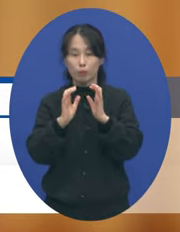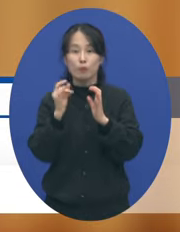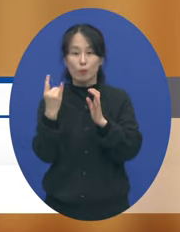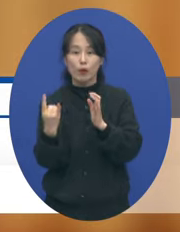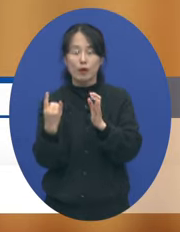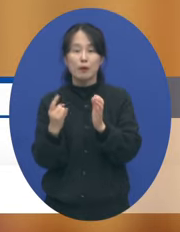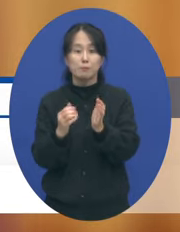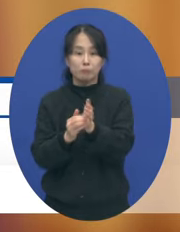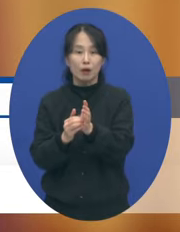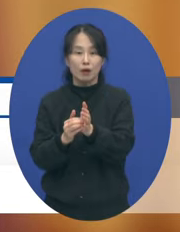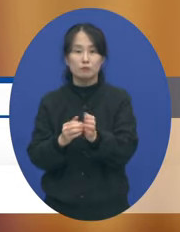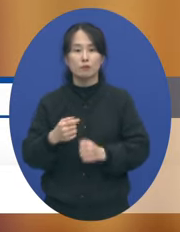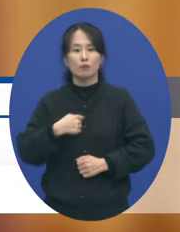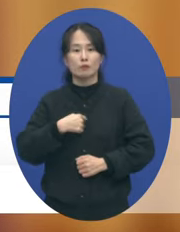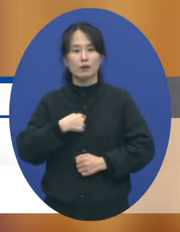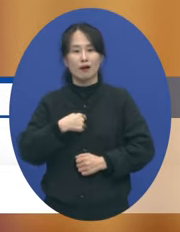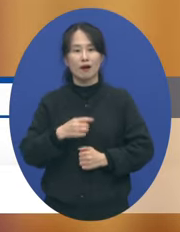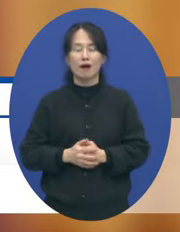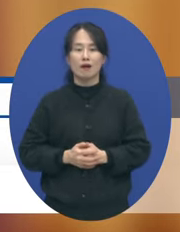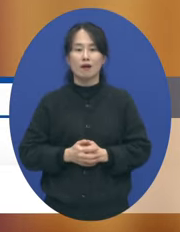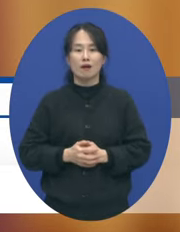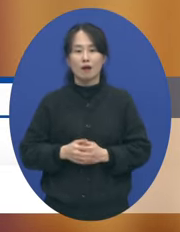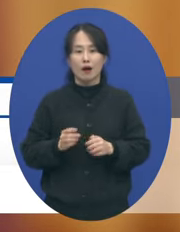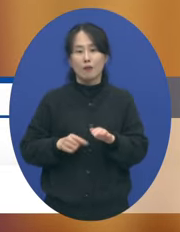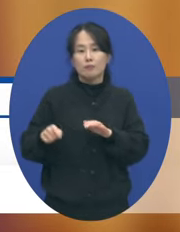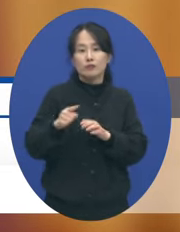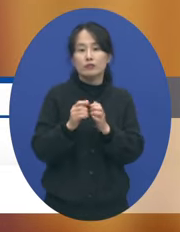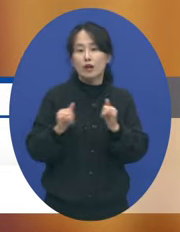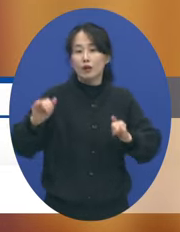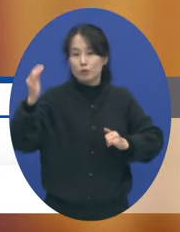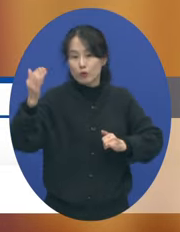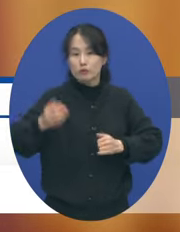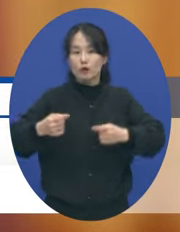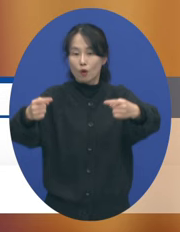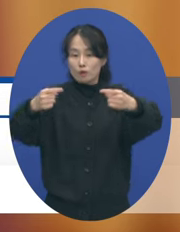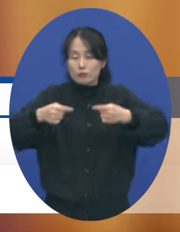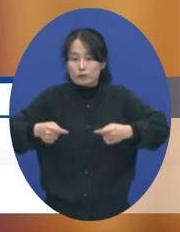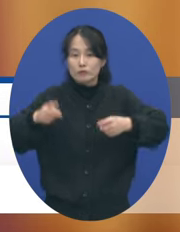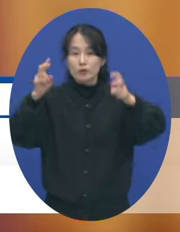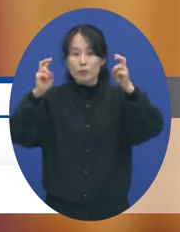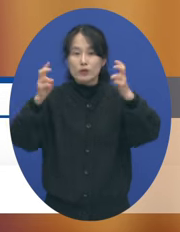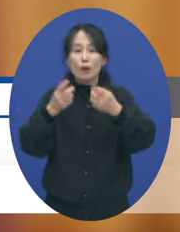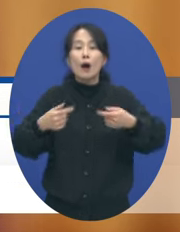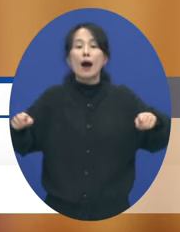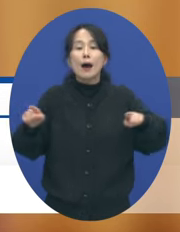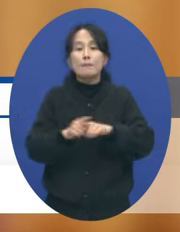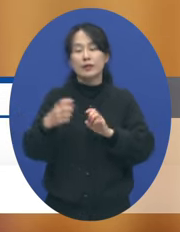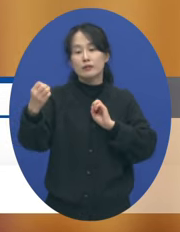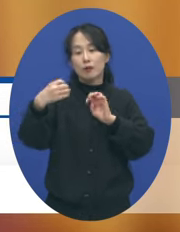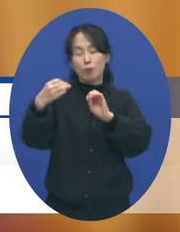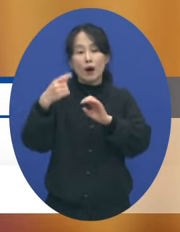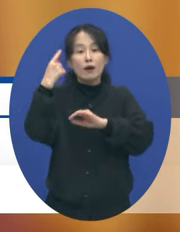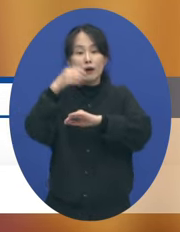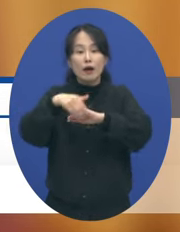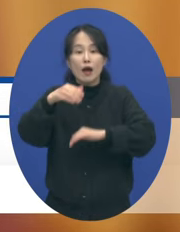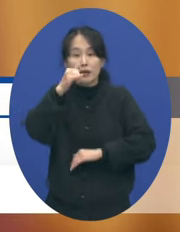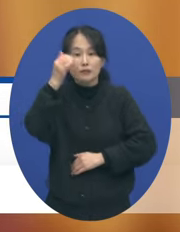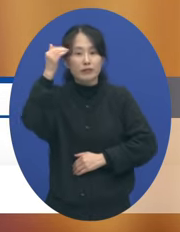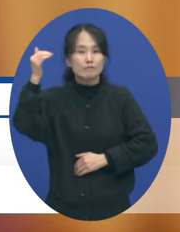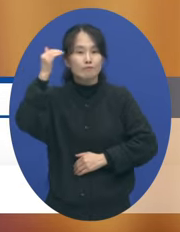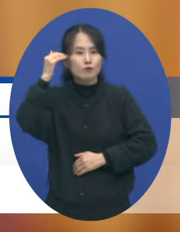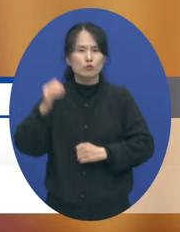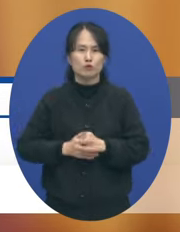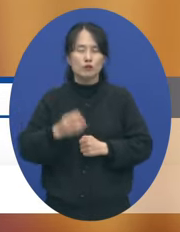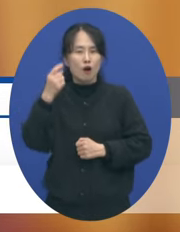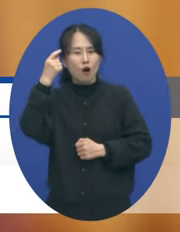제가 모더레이터가 돼서 참석하시는 유니콘 기업들과 얘기를 할 예정인데 대한민국을